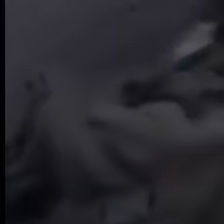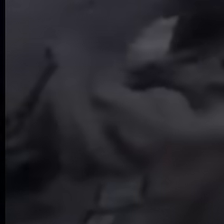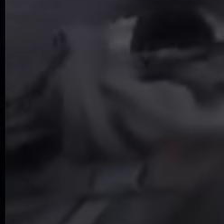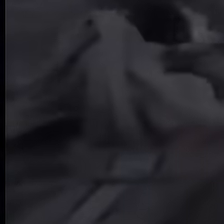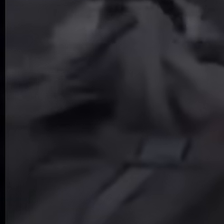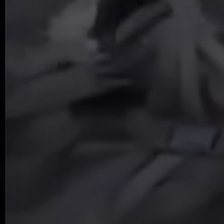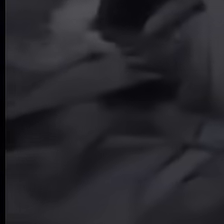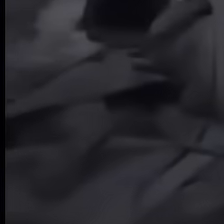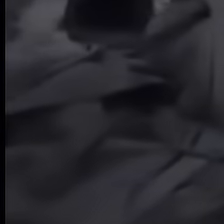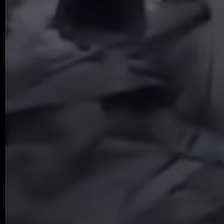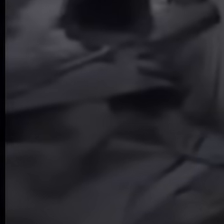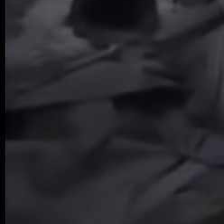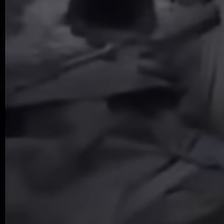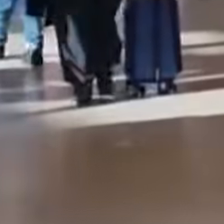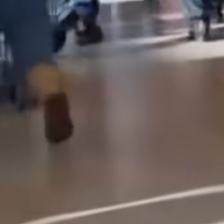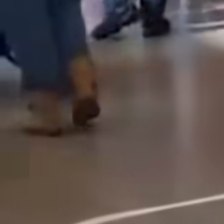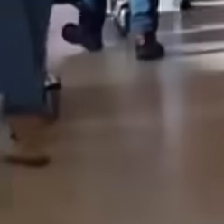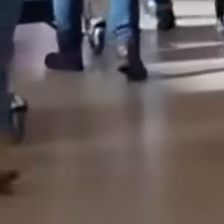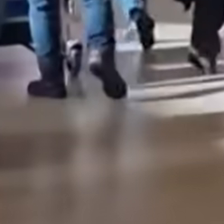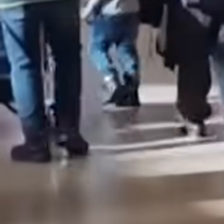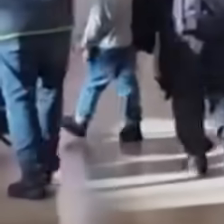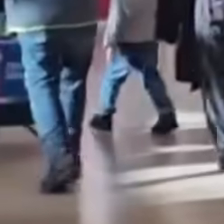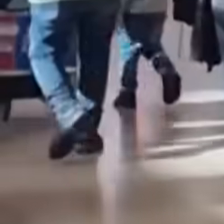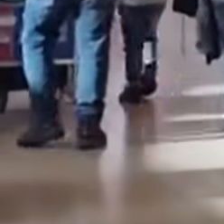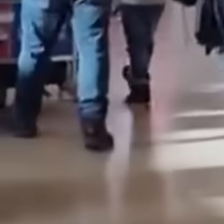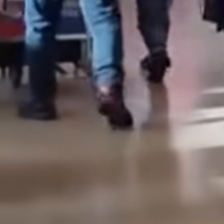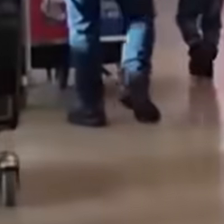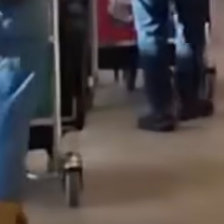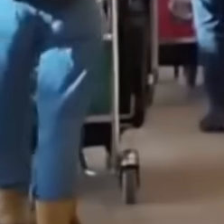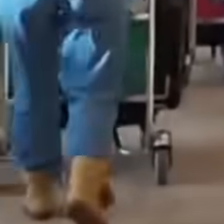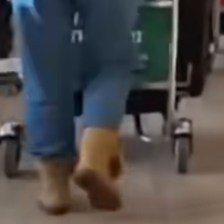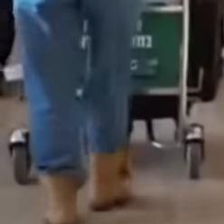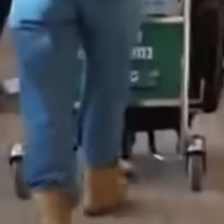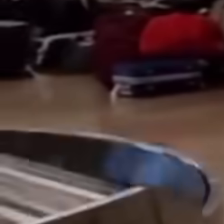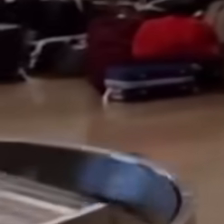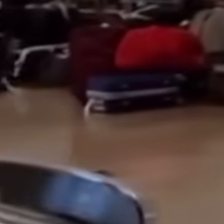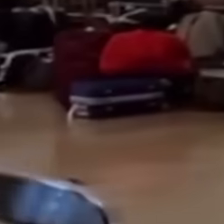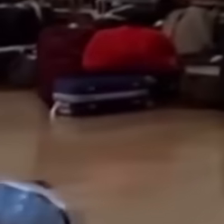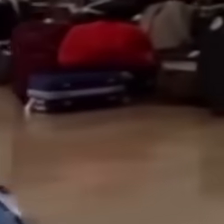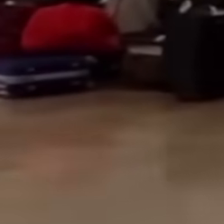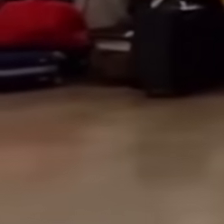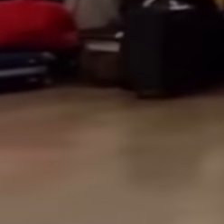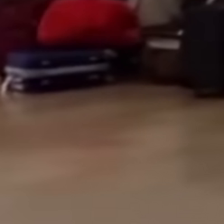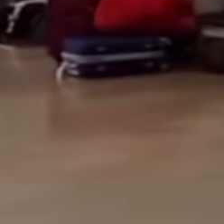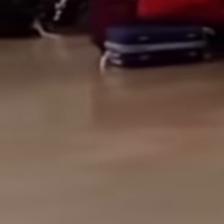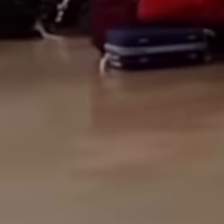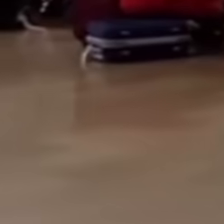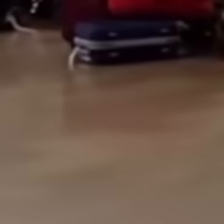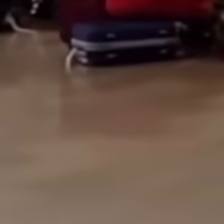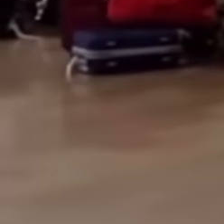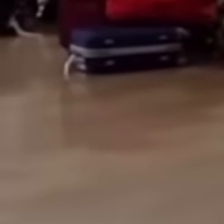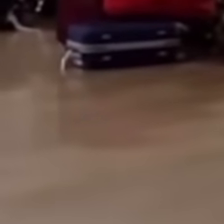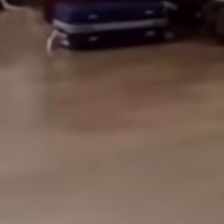הצפון, כולם חושבים על החיילים. כשפרצה המלחמה ונתב"ג ננטש מנוסעים, המטוסים התמלאו במקום זאת